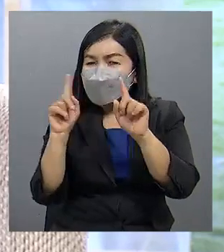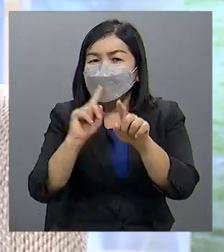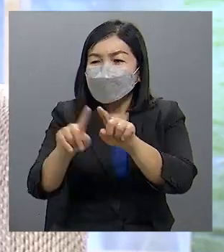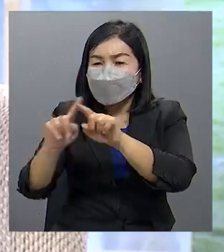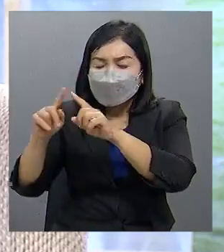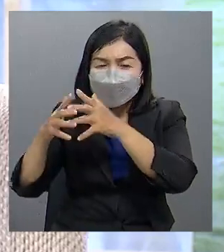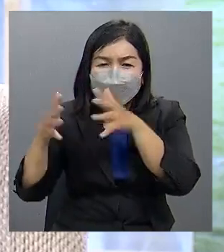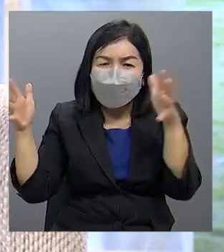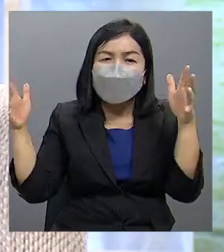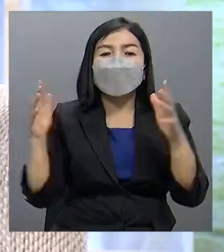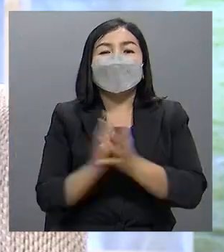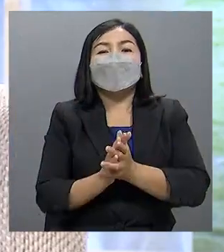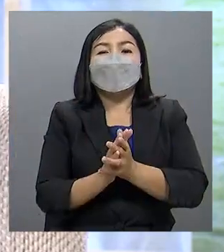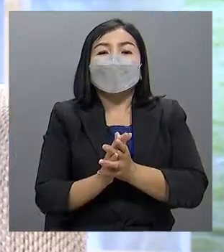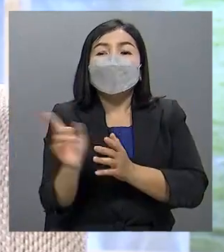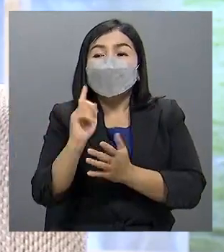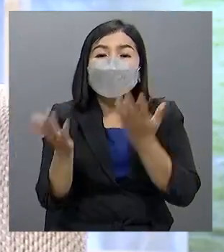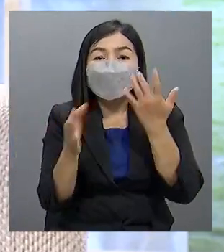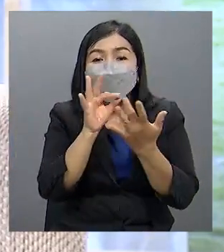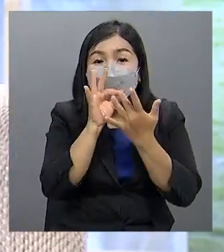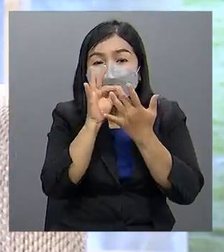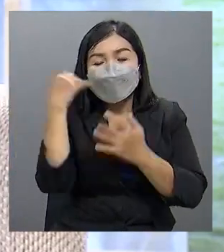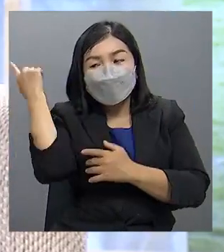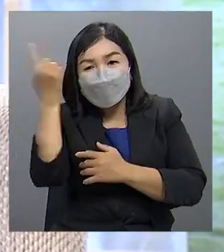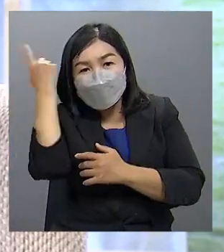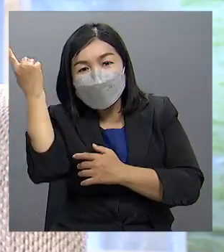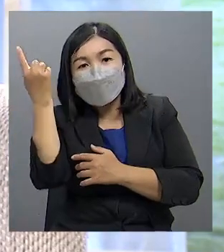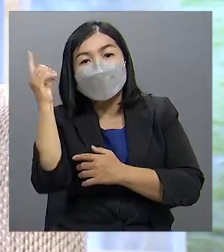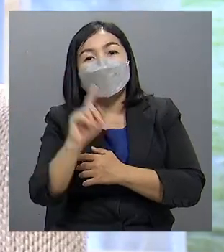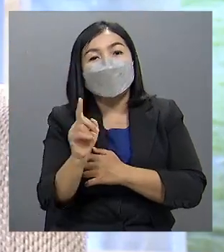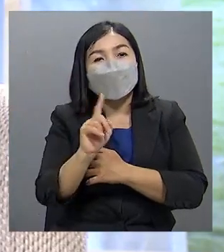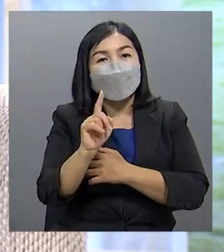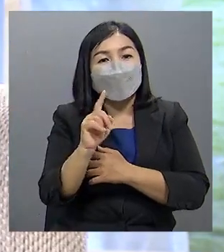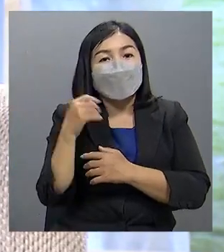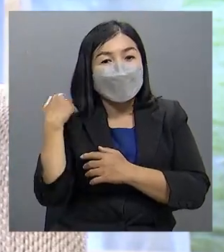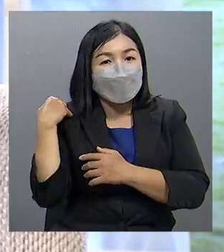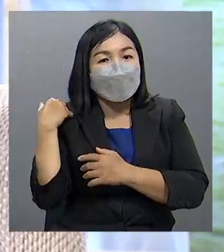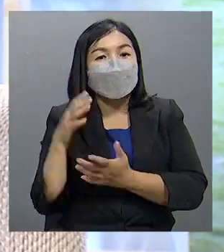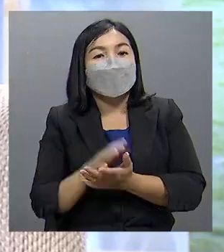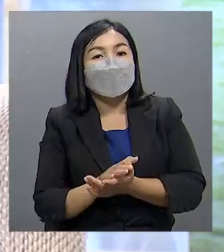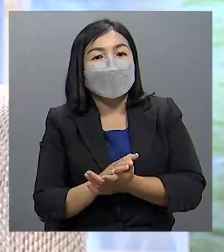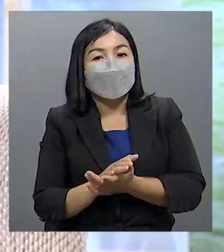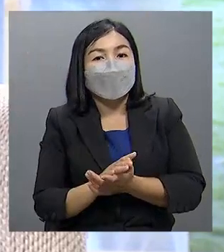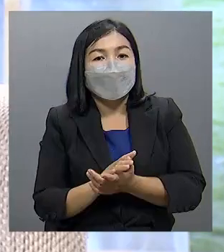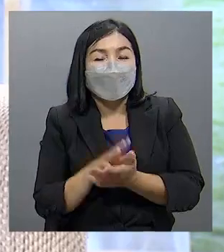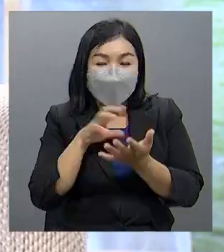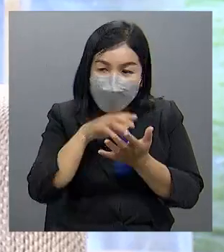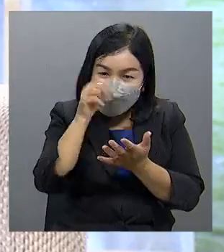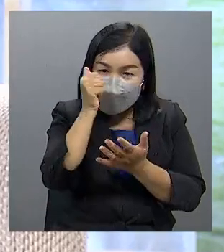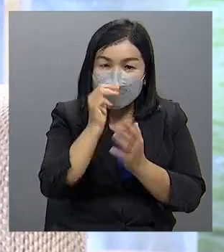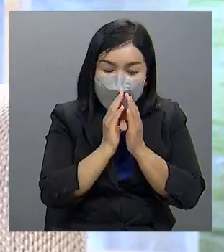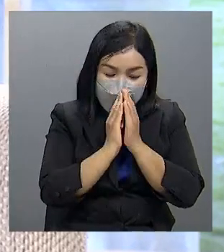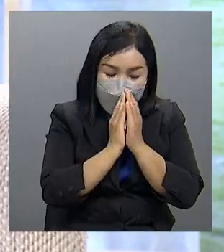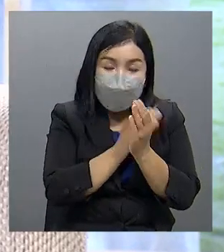รูปแบบของเชิงนะคะในเรื่องของจังหวัดสายมูก็ไม่เชิงทั้งทีเดียวเพื่อความเสริมสิริมงคลนะคะหรือว่าจะเป็นในเรื่องของท่องเที่ย